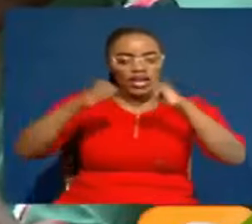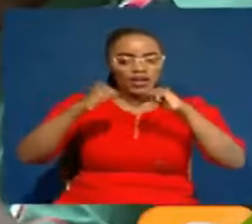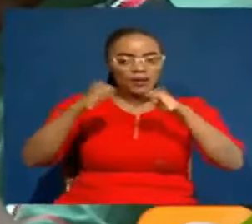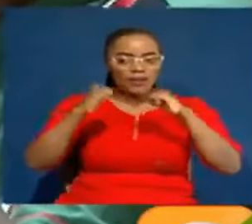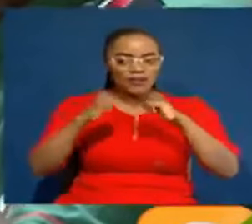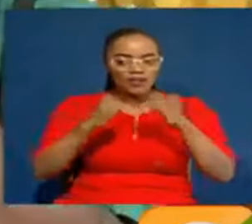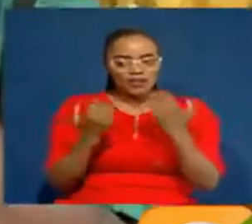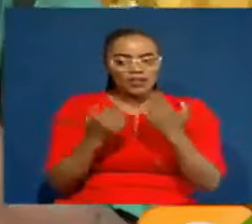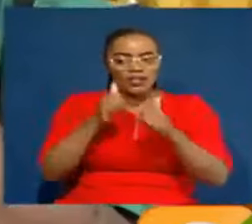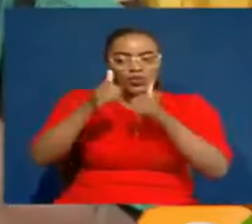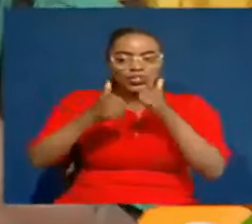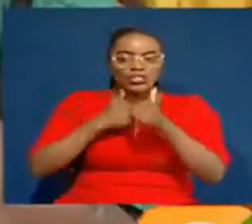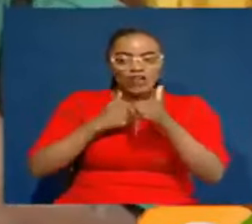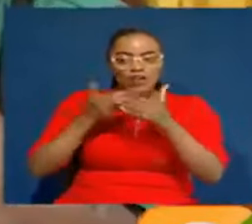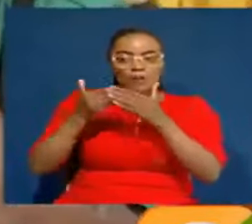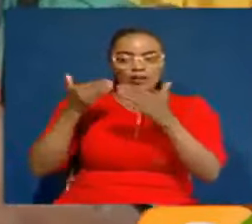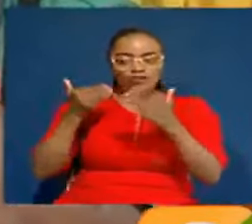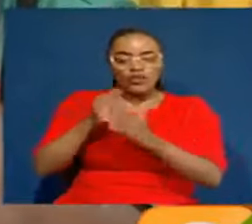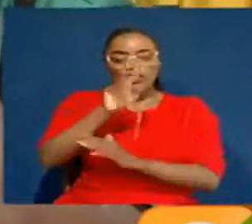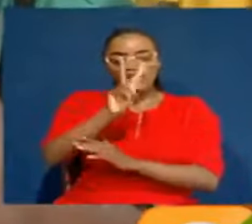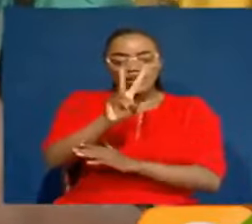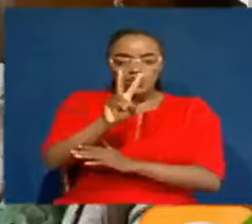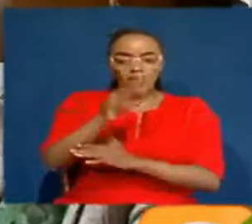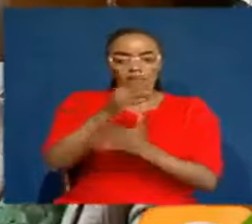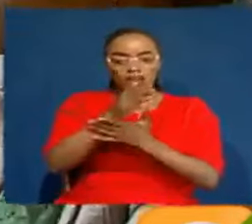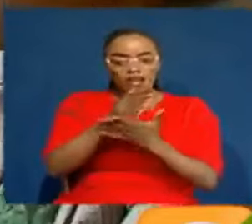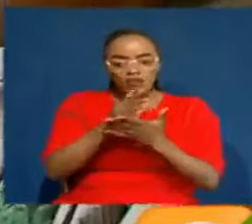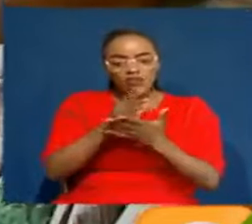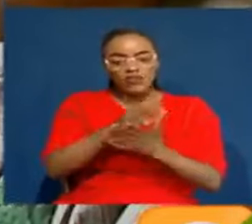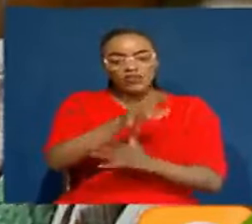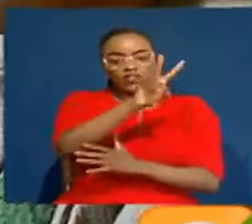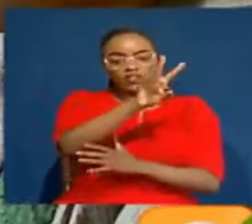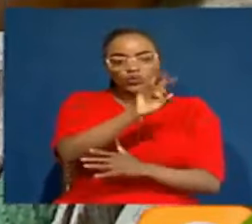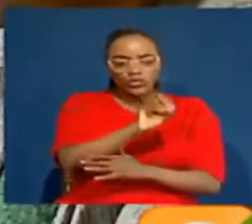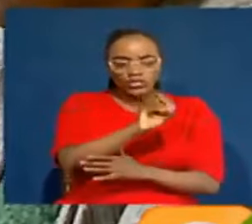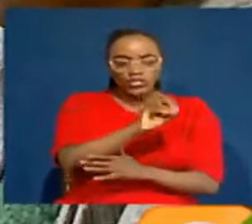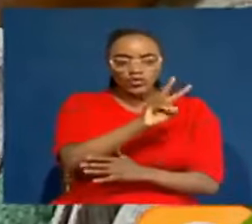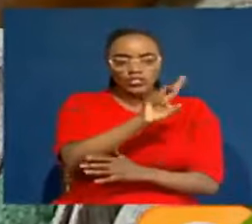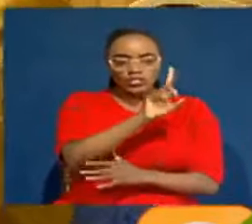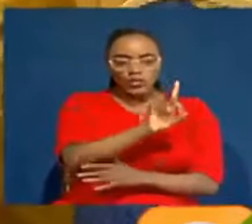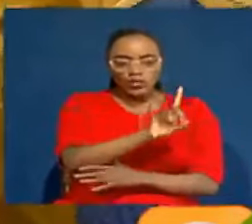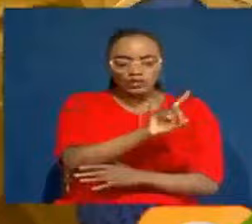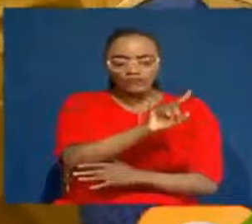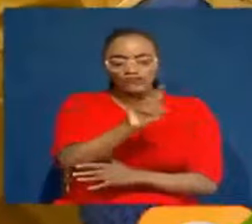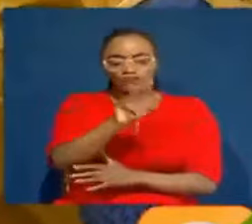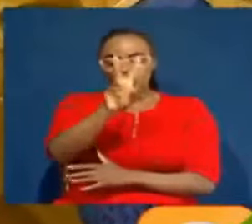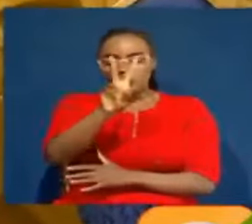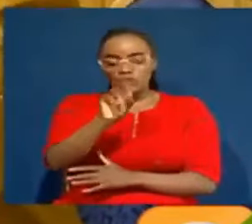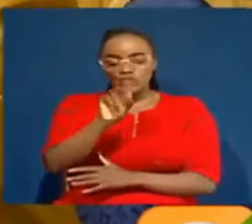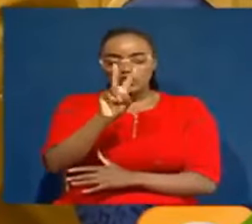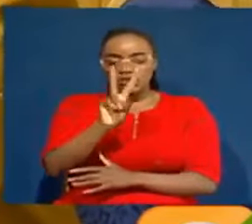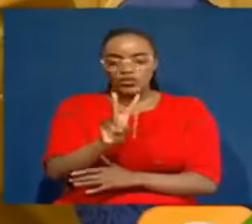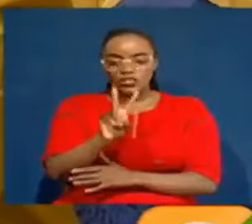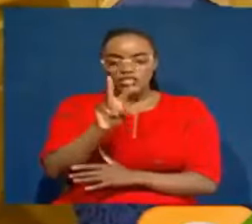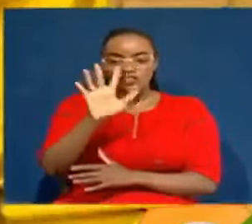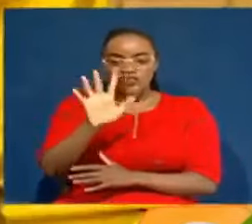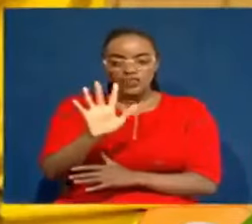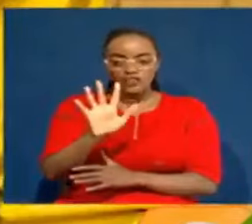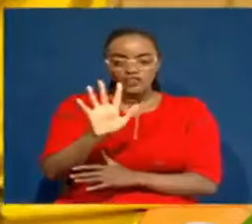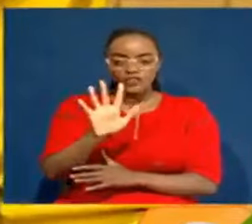wa maelewano kwa awamu ya pili ya mwaka wa 2021 na